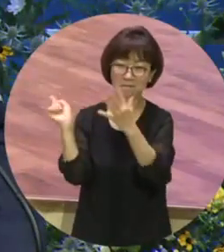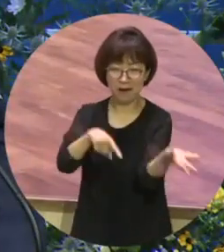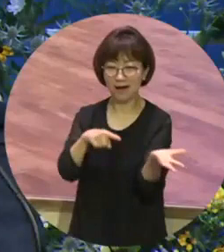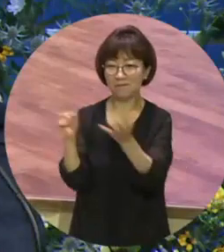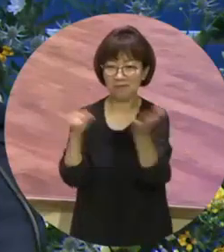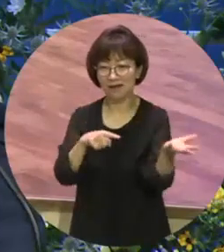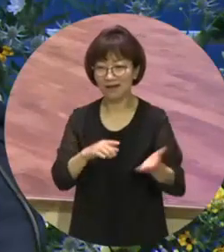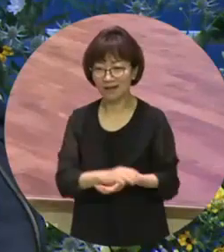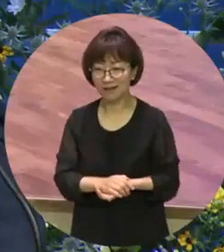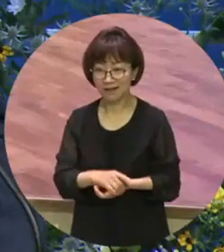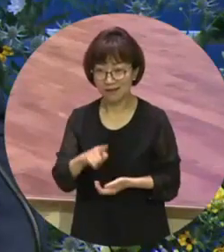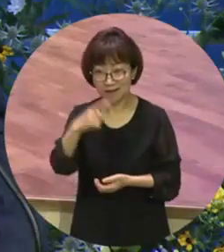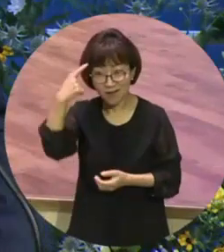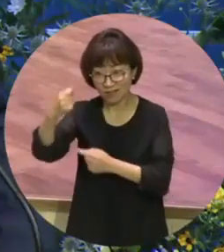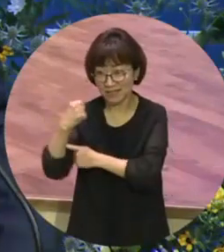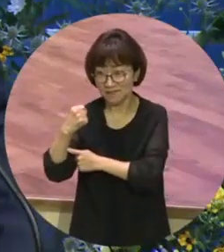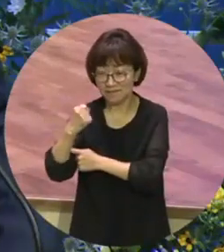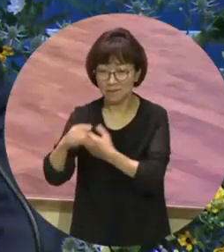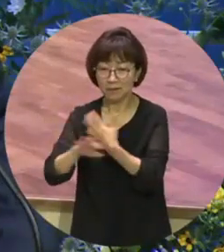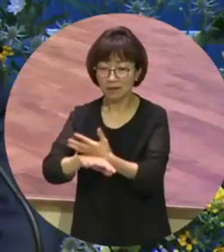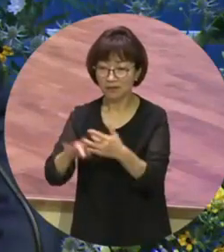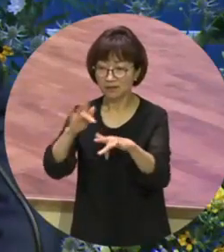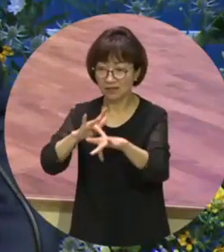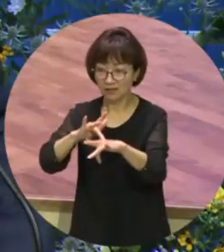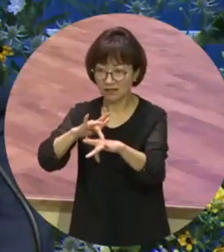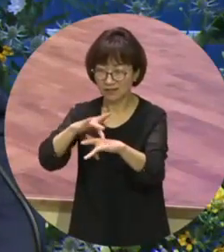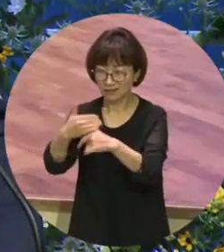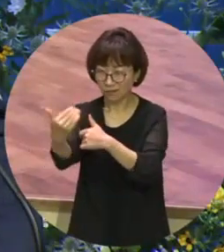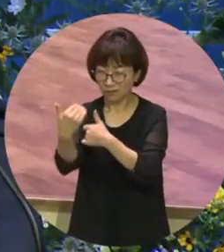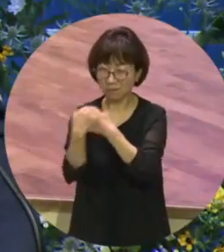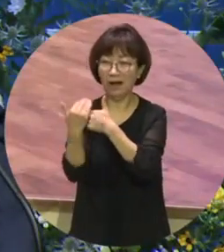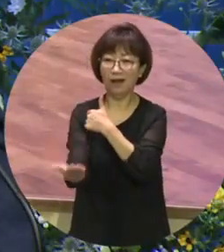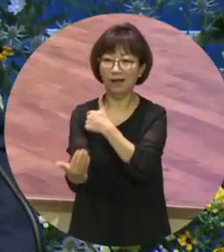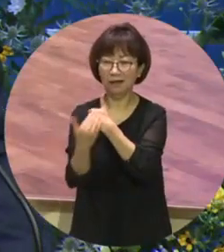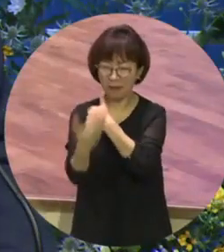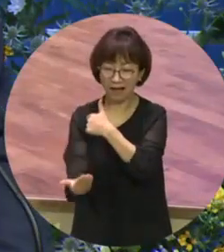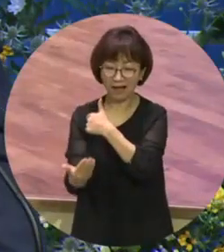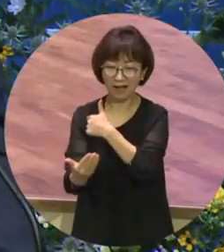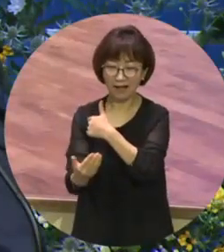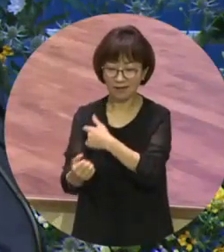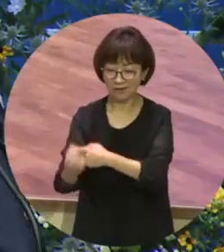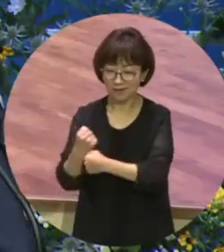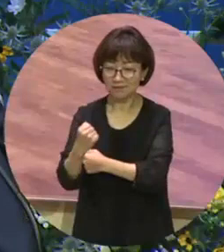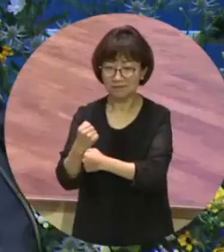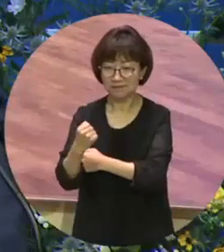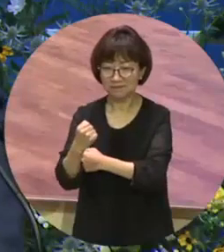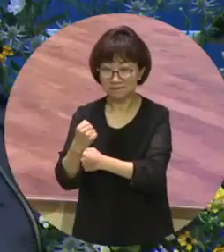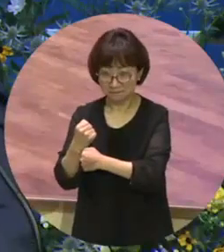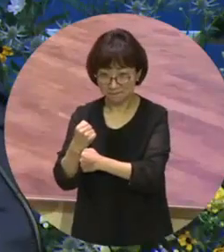아무리 귀신 사단이 건드려도 흔들리질 않는 이런 성부를 걸어보시기를 바랍니다.